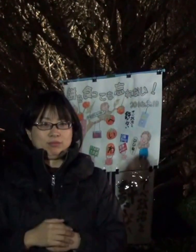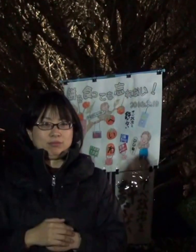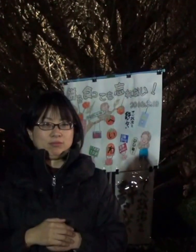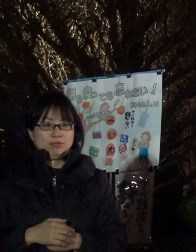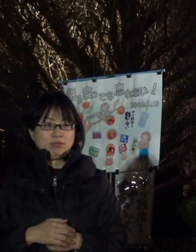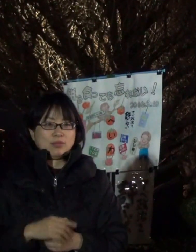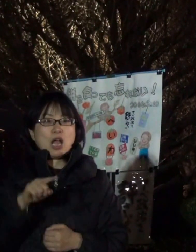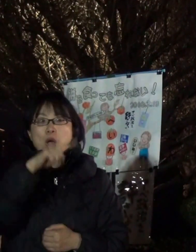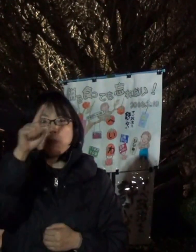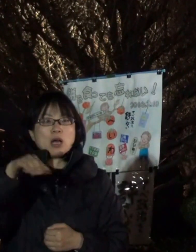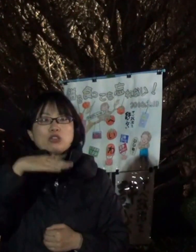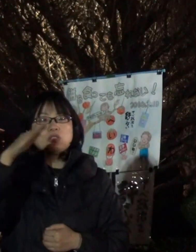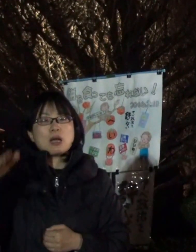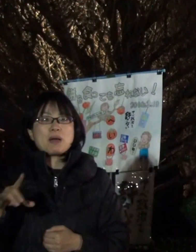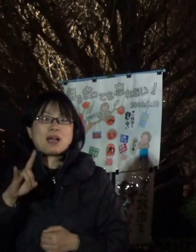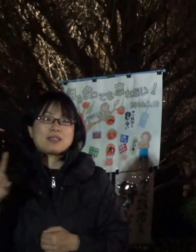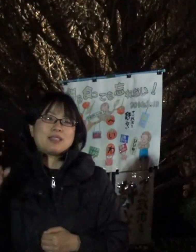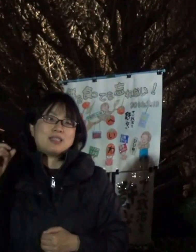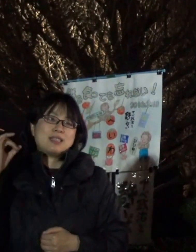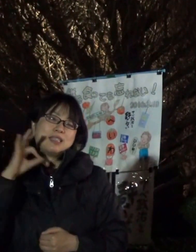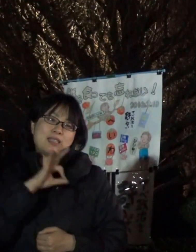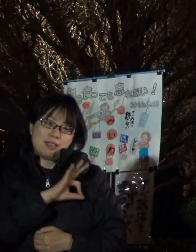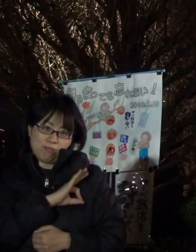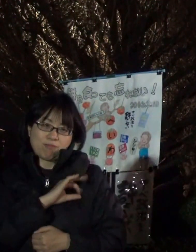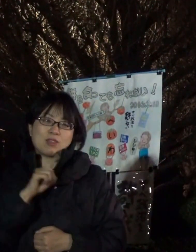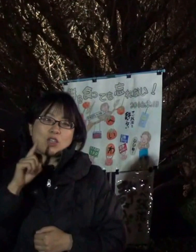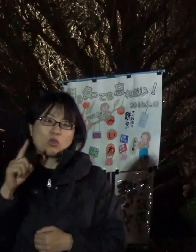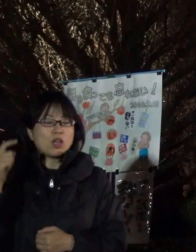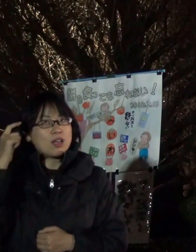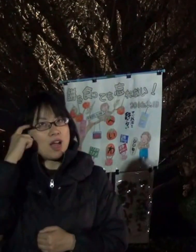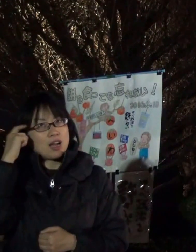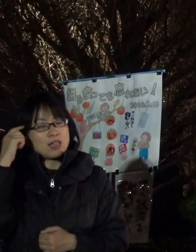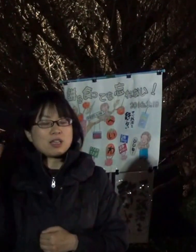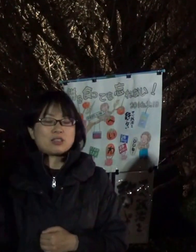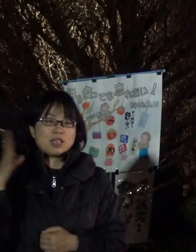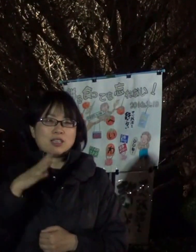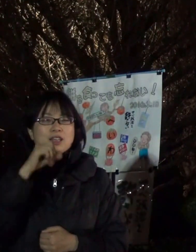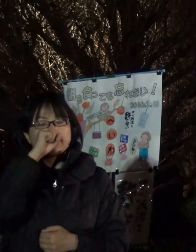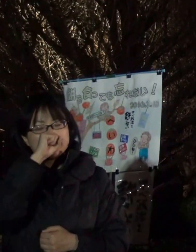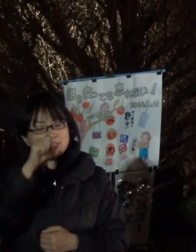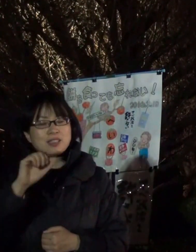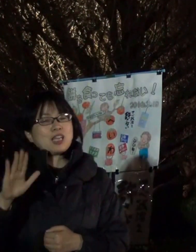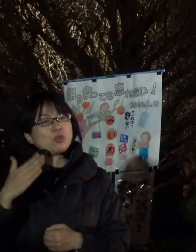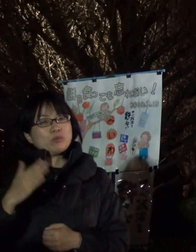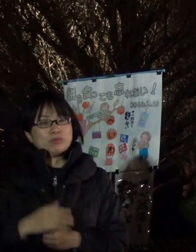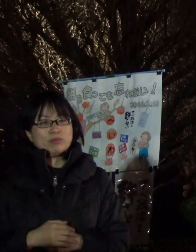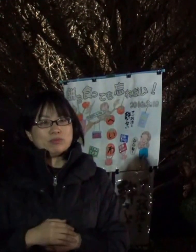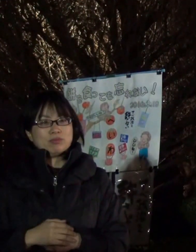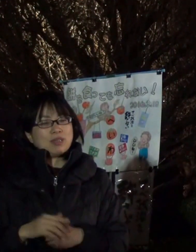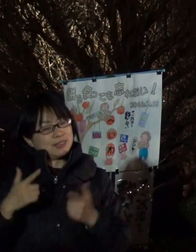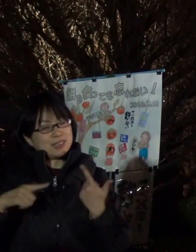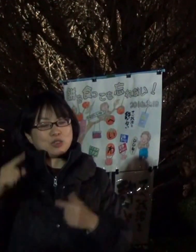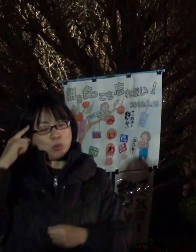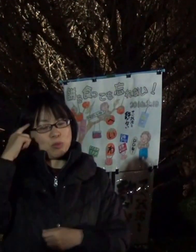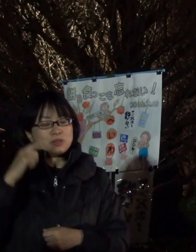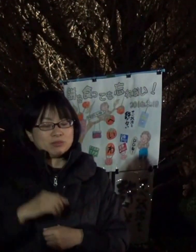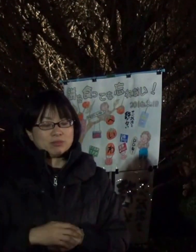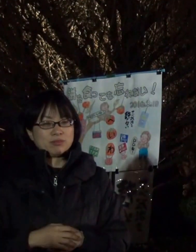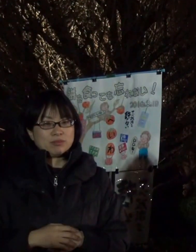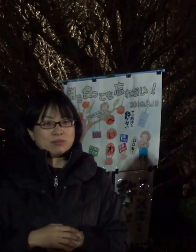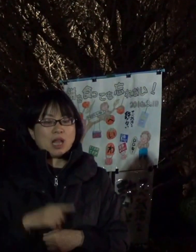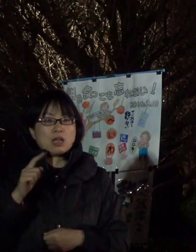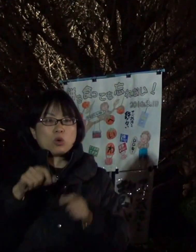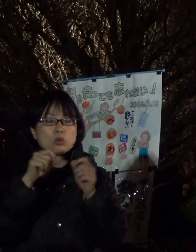発言したなら素晴らしいんですが、まあそうじゃないでしょうね。やはりこういった問題は私たち国民が声を上げ